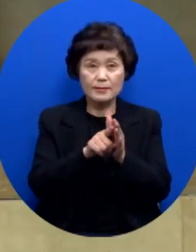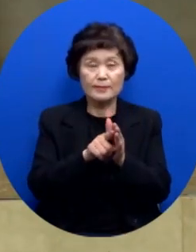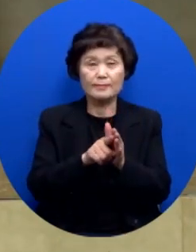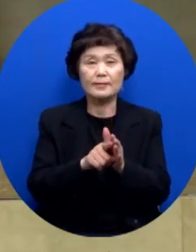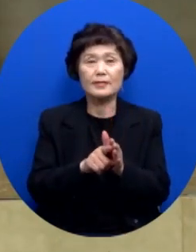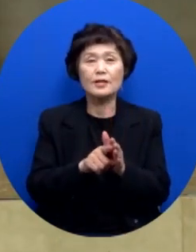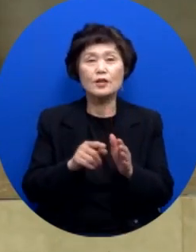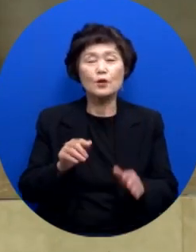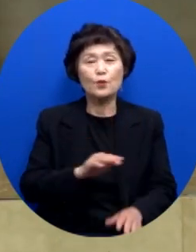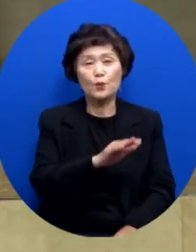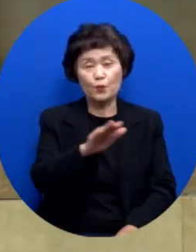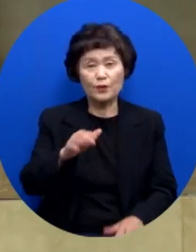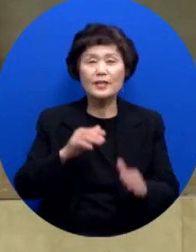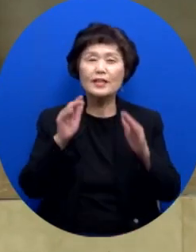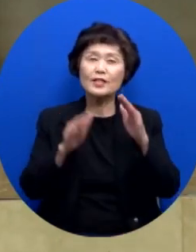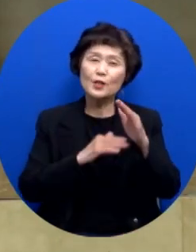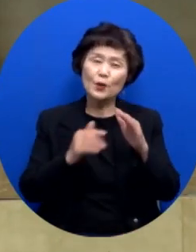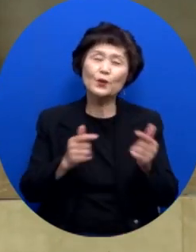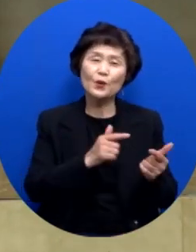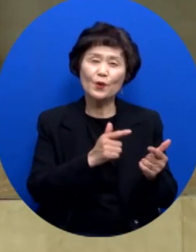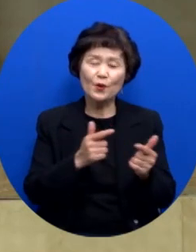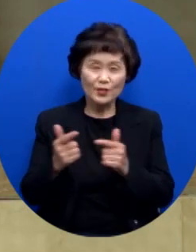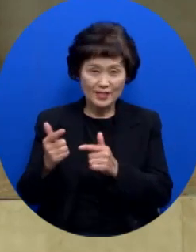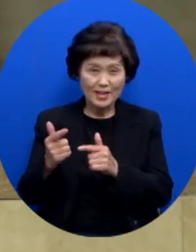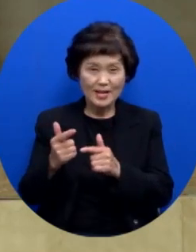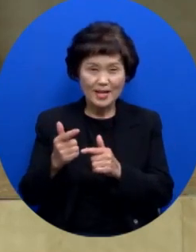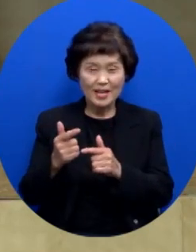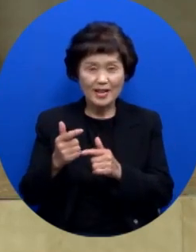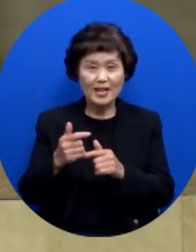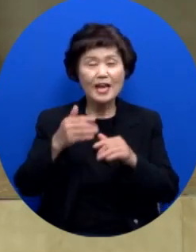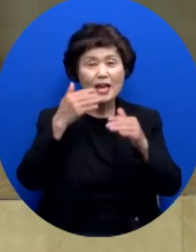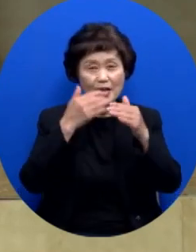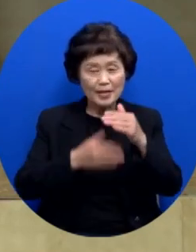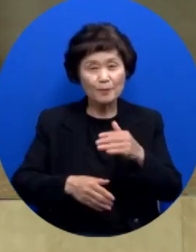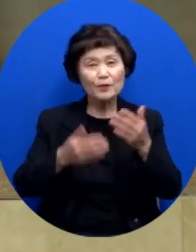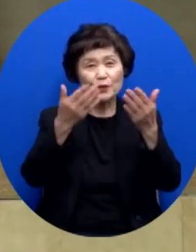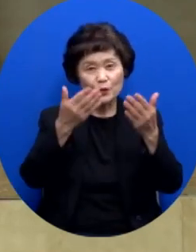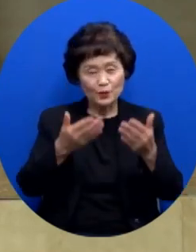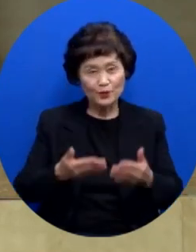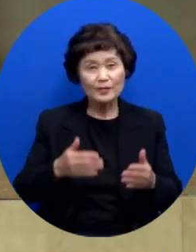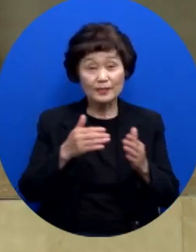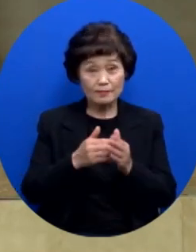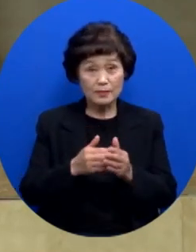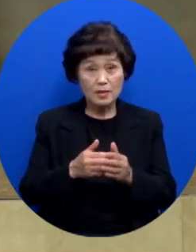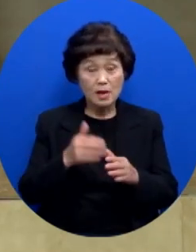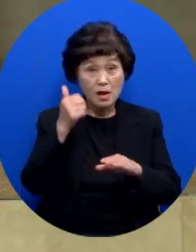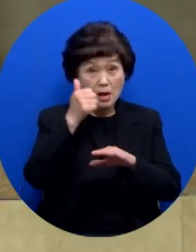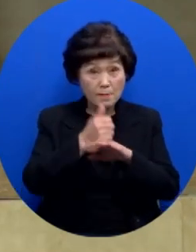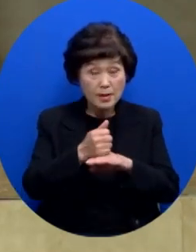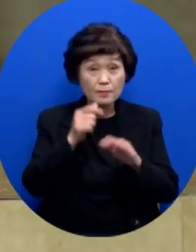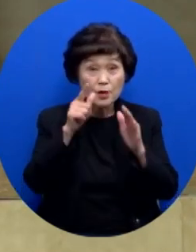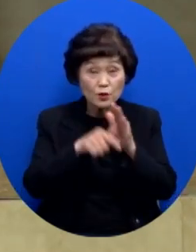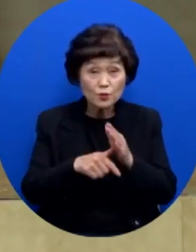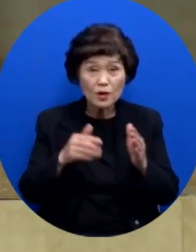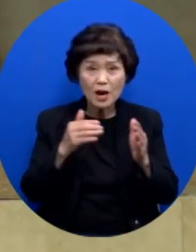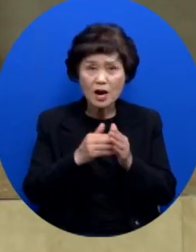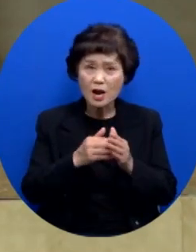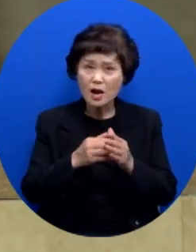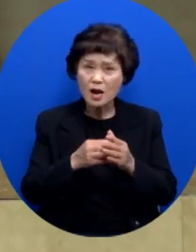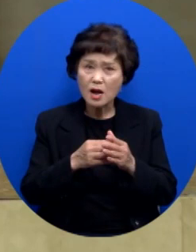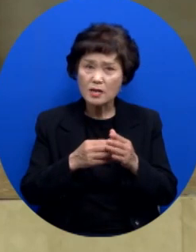우리 성도들에게 남겨주셨는데, 사실은 마지막 숨지기 직전에 의학적으로도 쉽지 않은